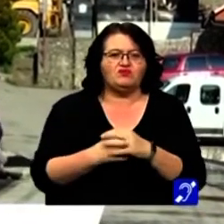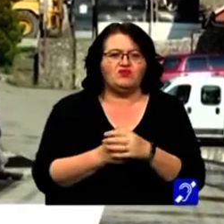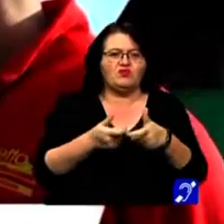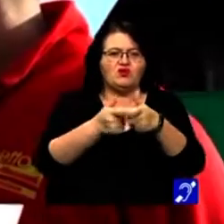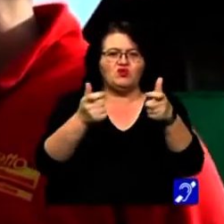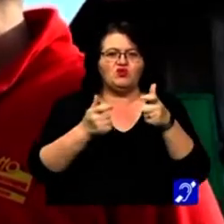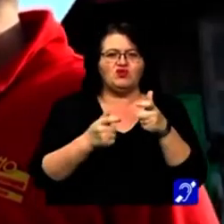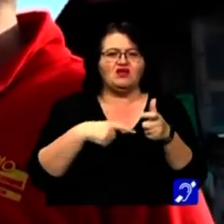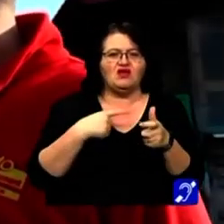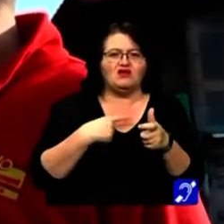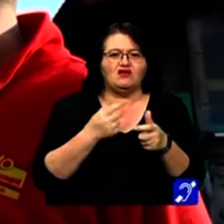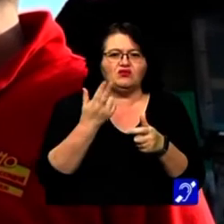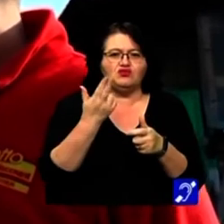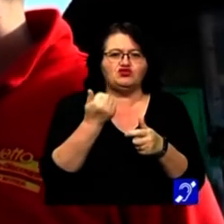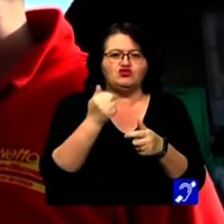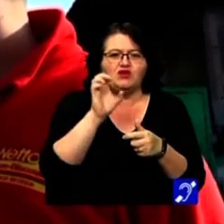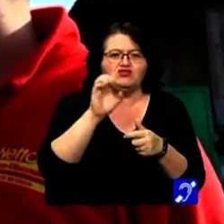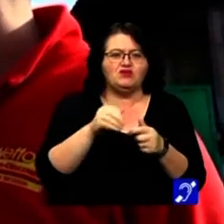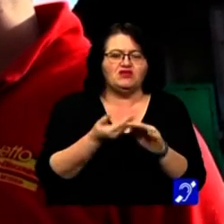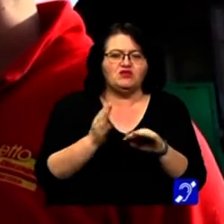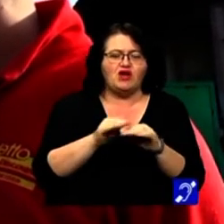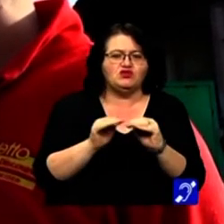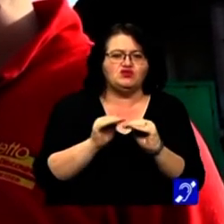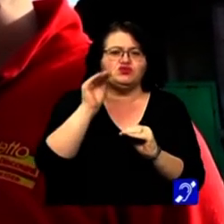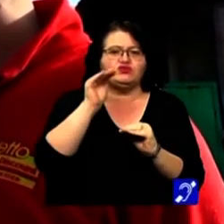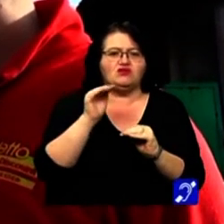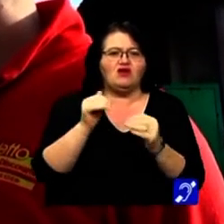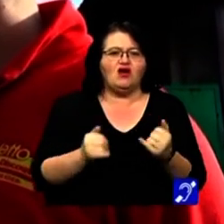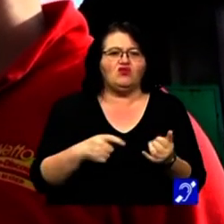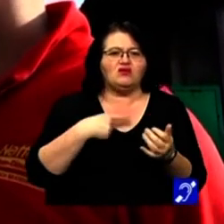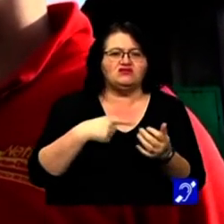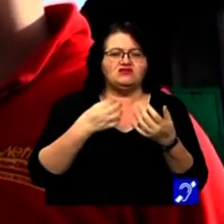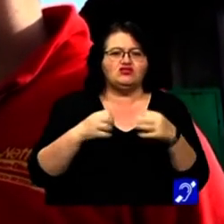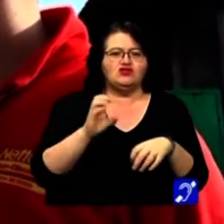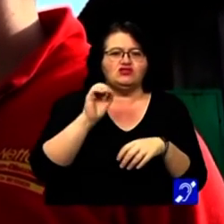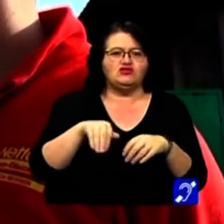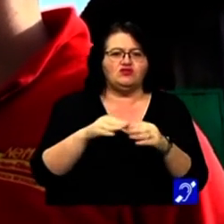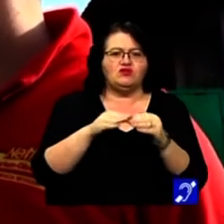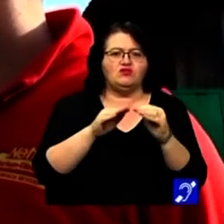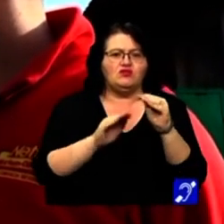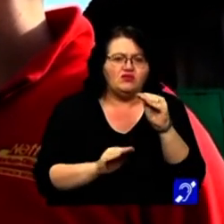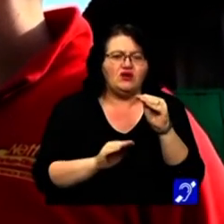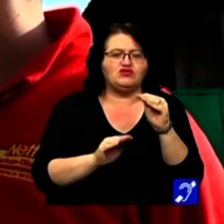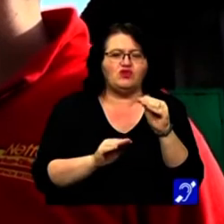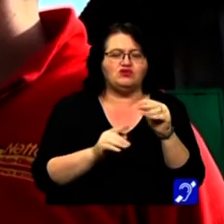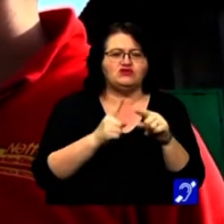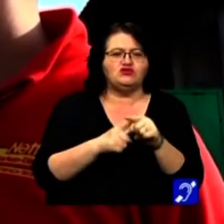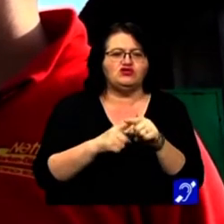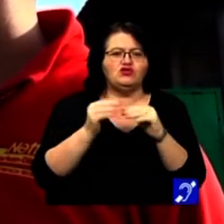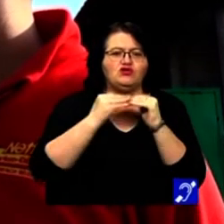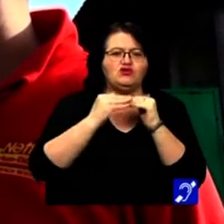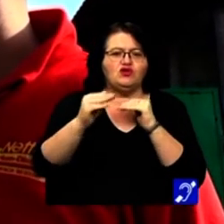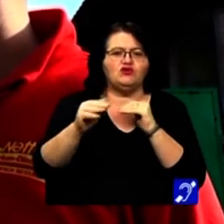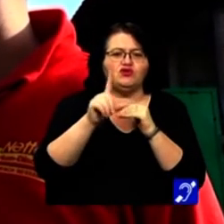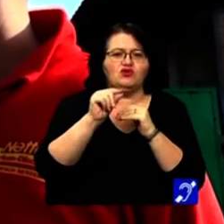curtea eram cu 15 cm peste trotuar. Cu curtea sunt acum cu 10 cm sub trotuar și cu trotuarul